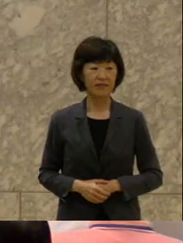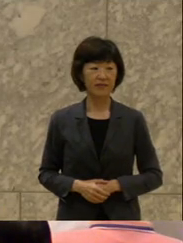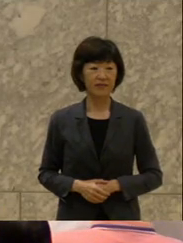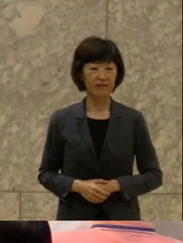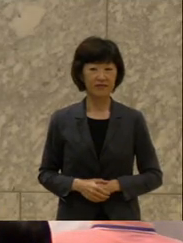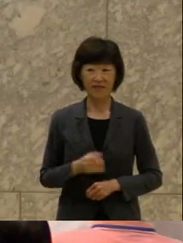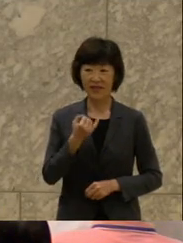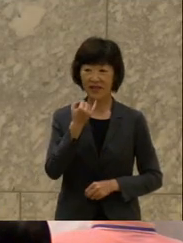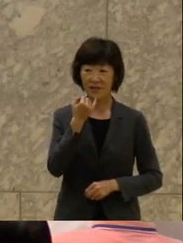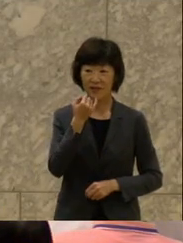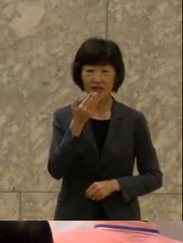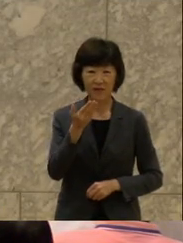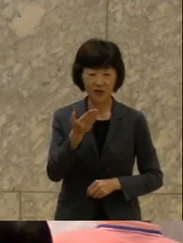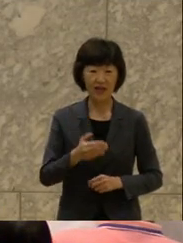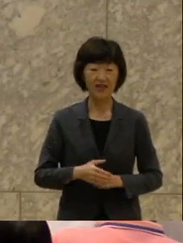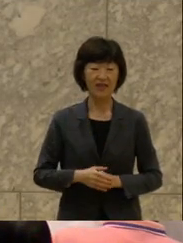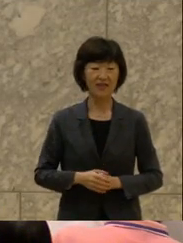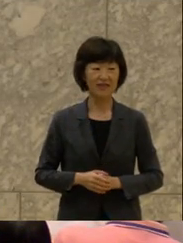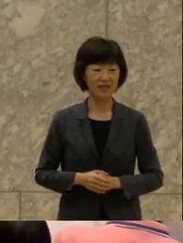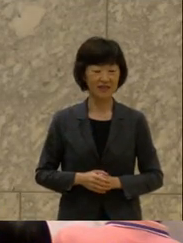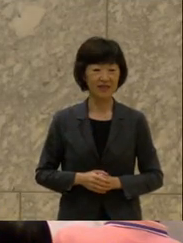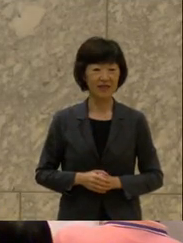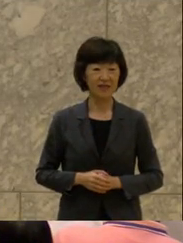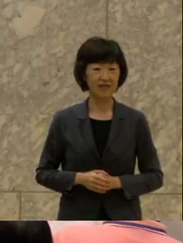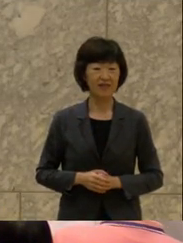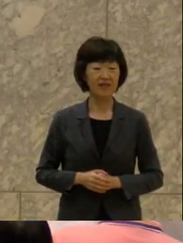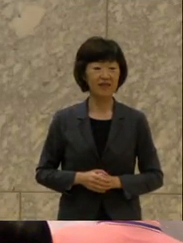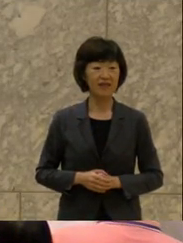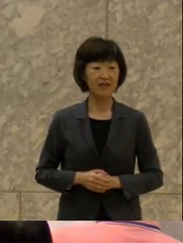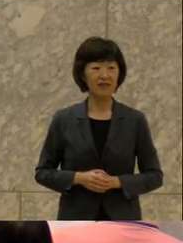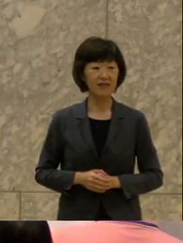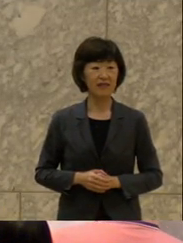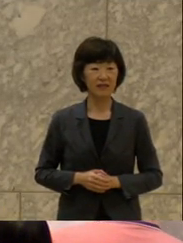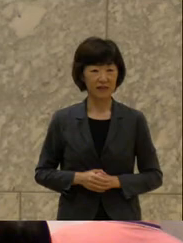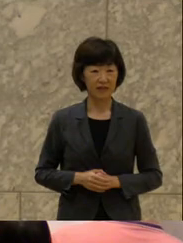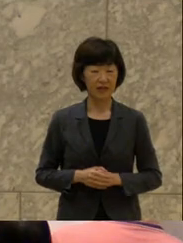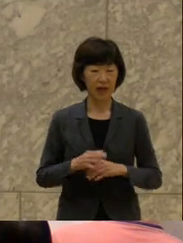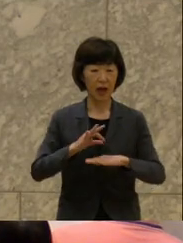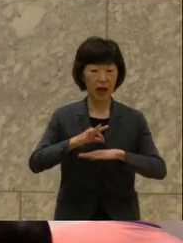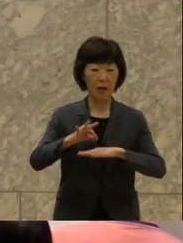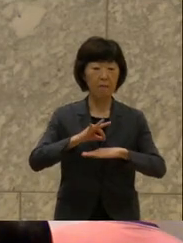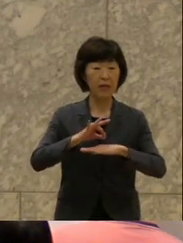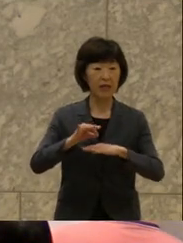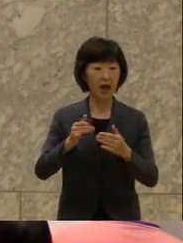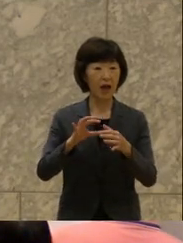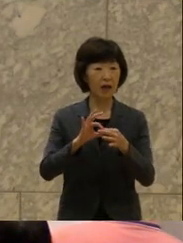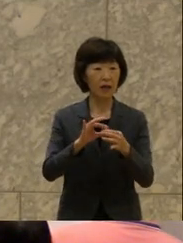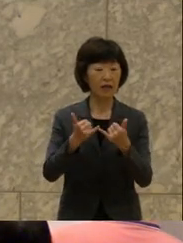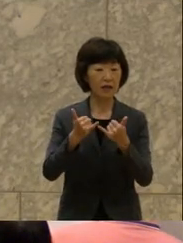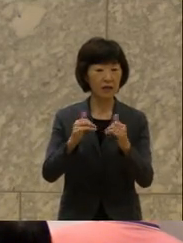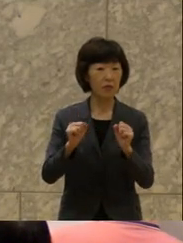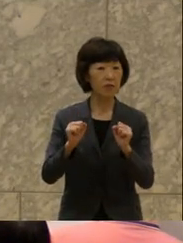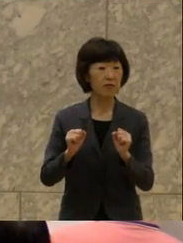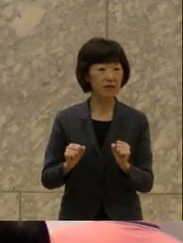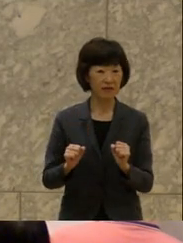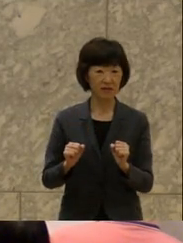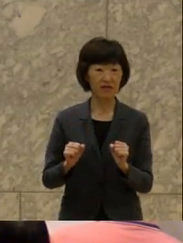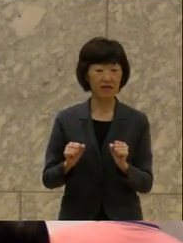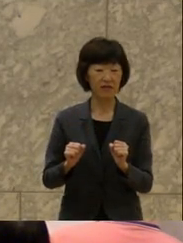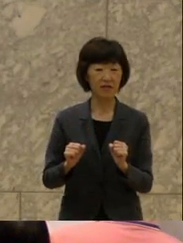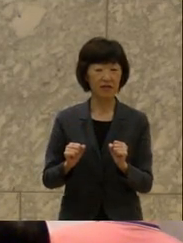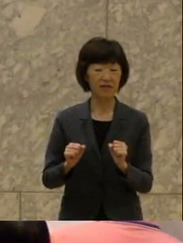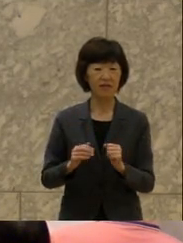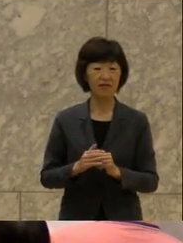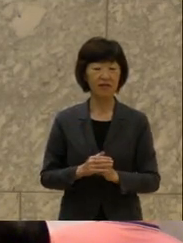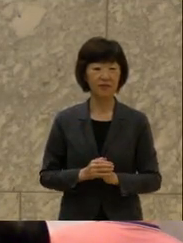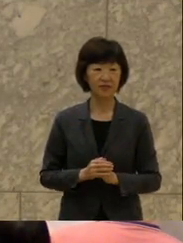よろしいでしょうかさあそれではですねメディアの方もいらっしゃいますので選手の皆様どうぞ向かっ